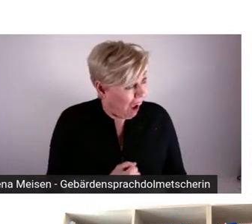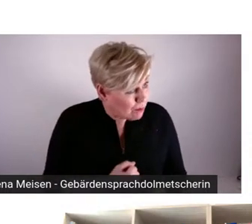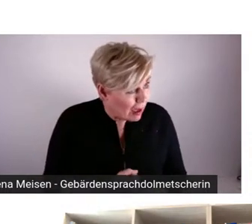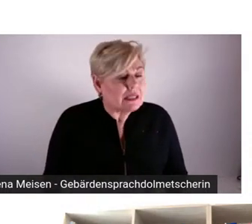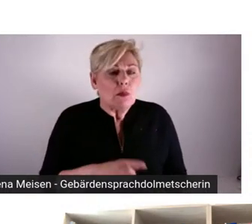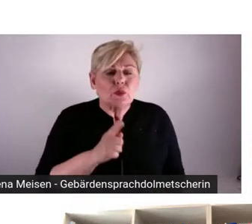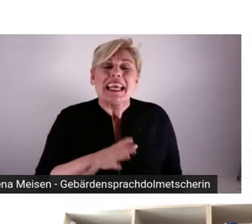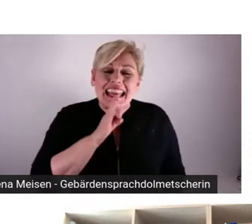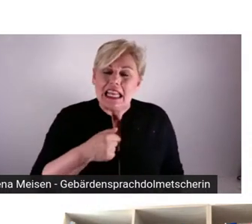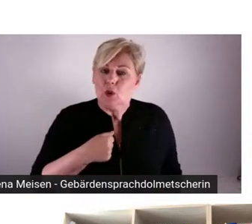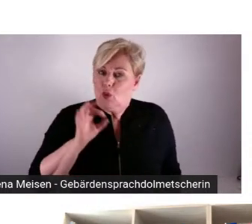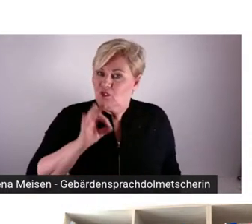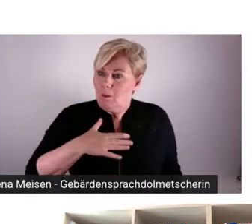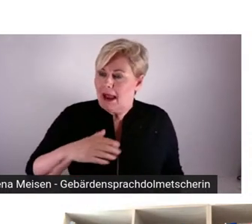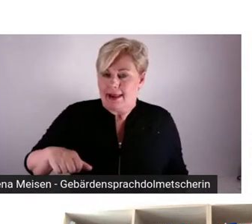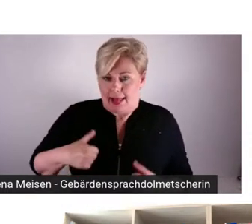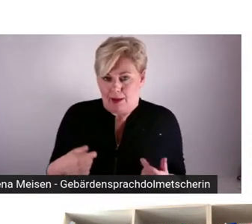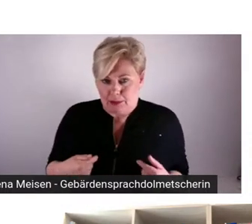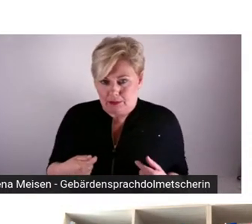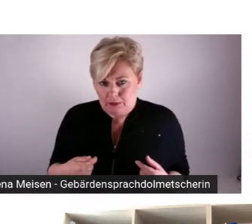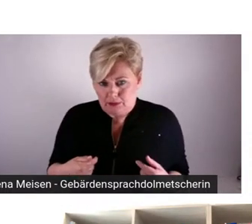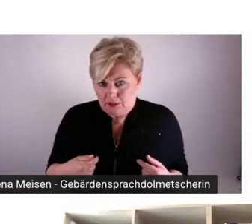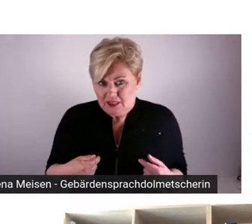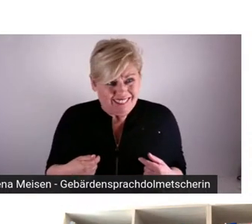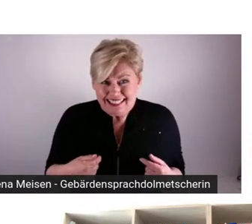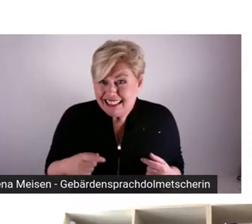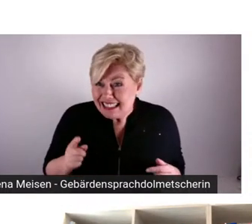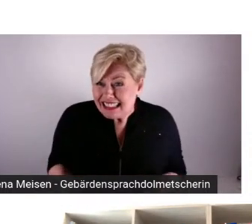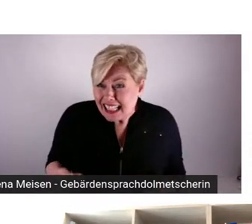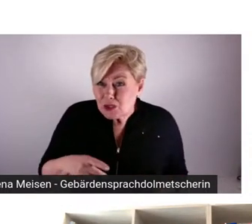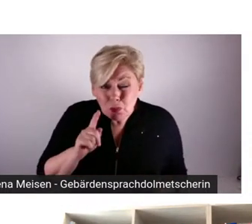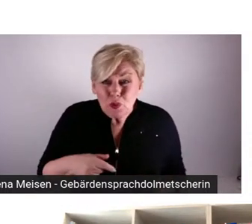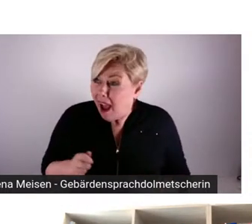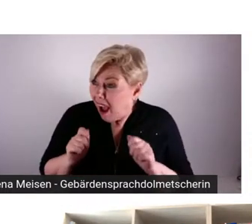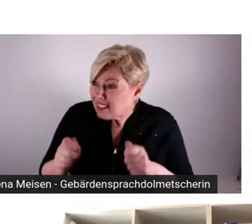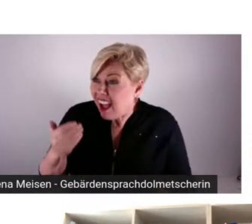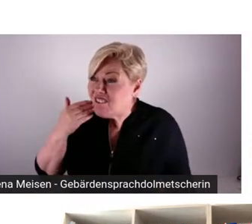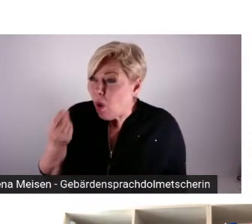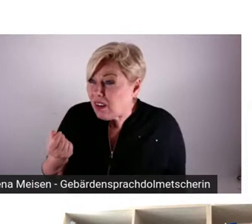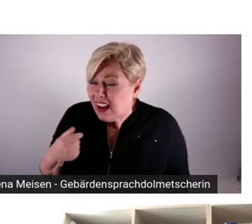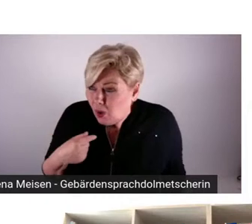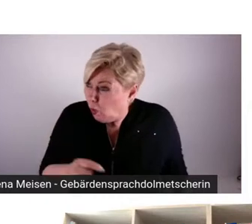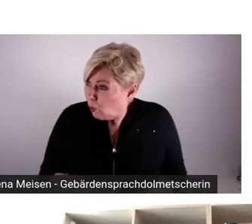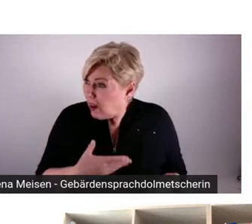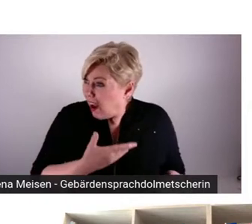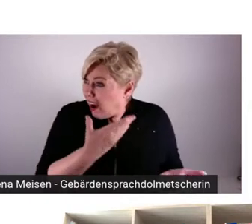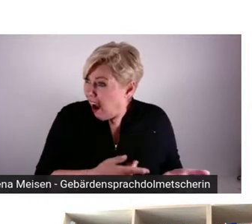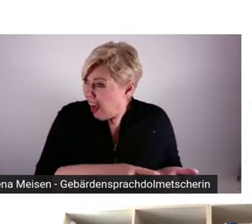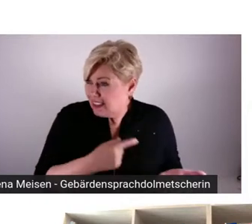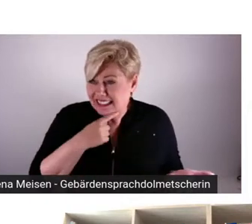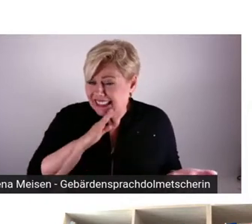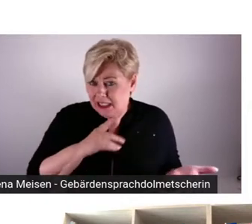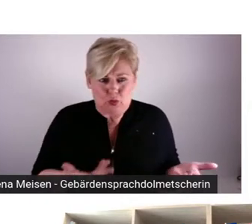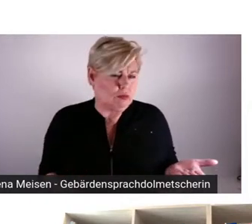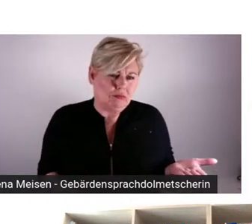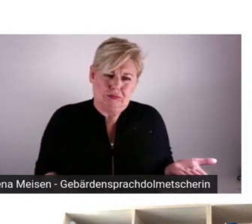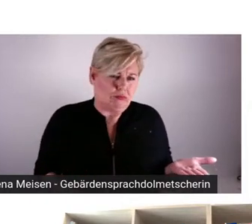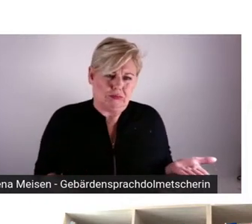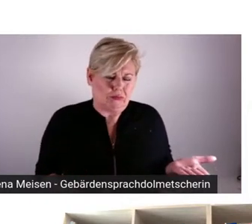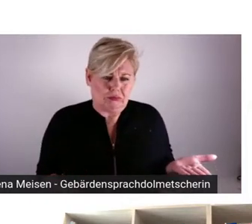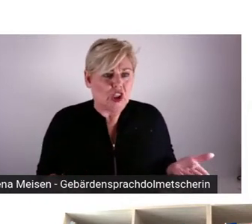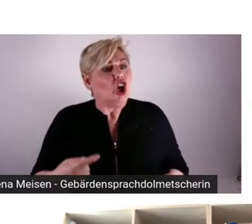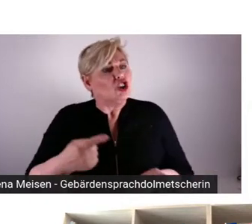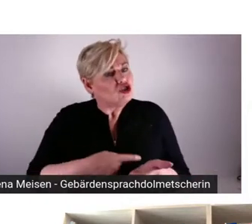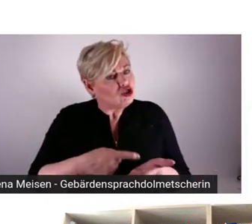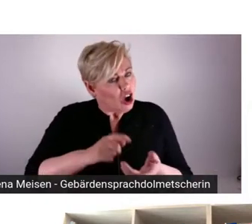dass Busfahrerinnen und Busfahrer Wohngeld beantragen müssen, weil ihr Gehalt einfach nicht ausreicht. Deswegen steuerlich umverteilen, aber